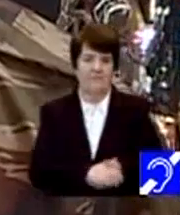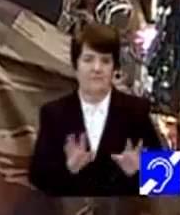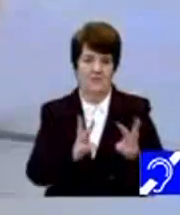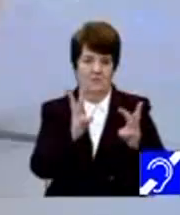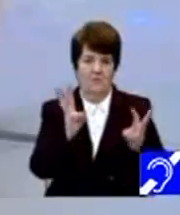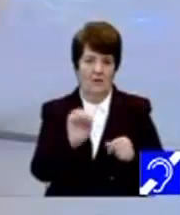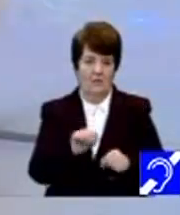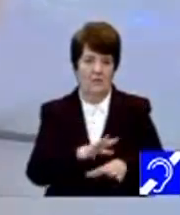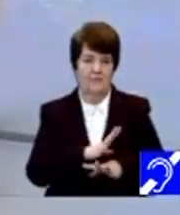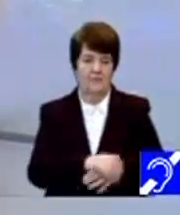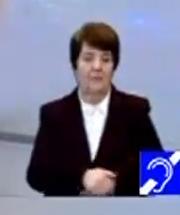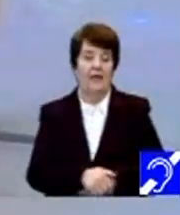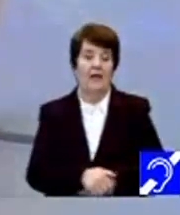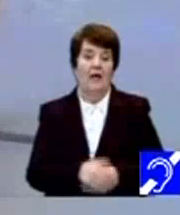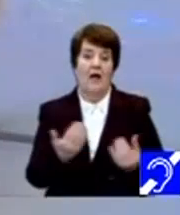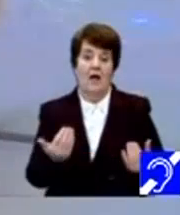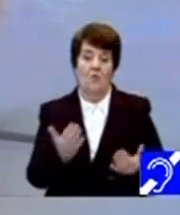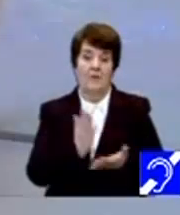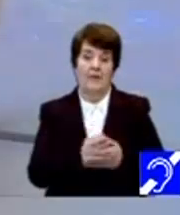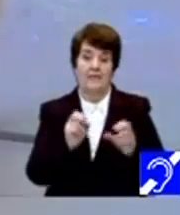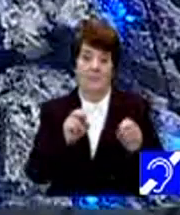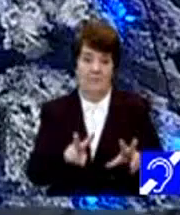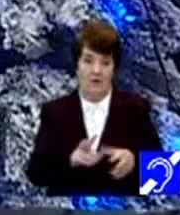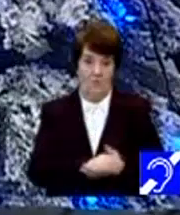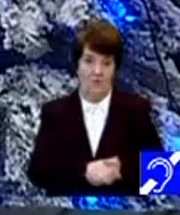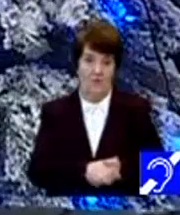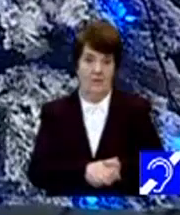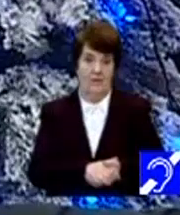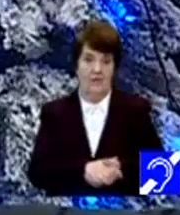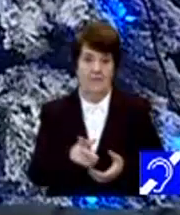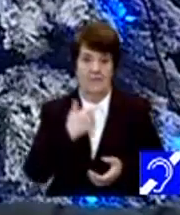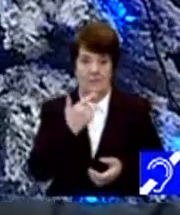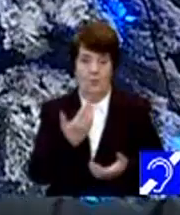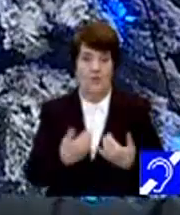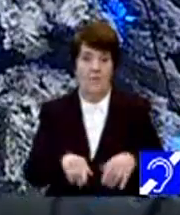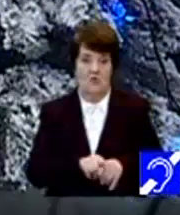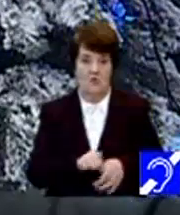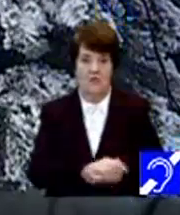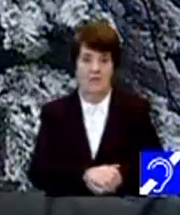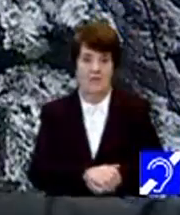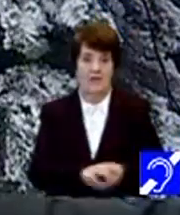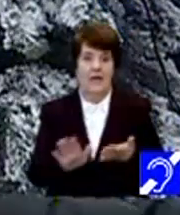și să faci pojar. Mai ales că acum este un pericol pentru cu ele, să spunem așa.